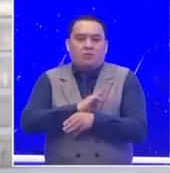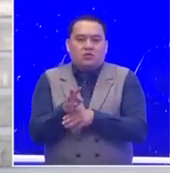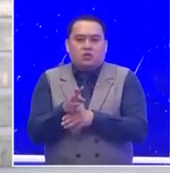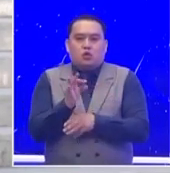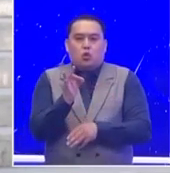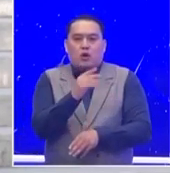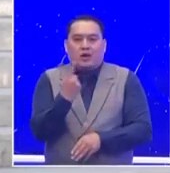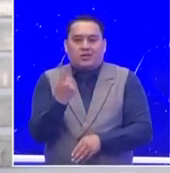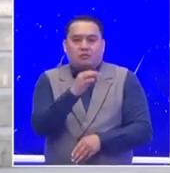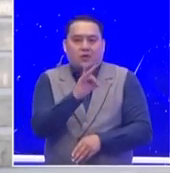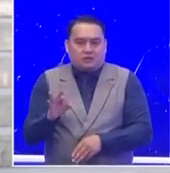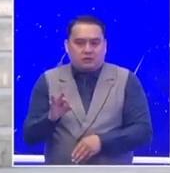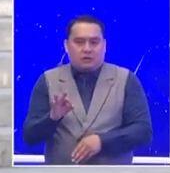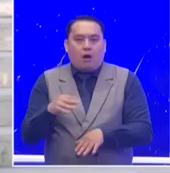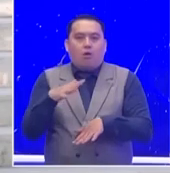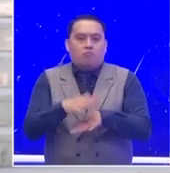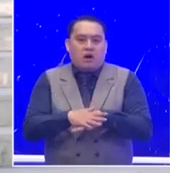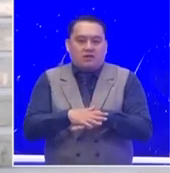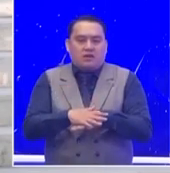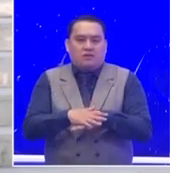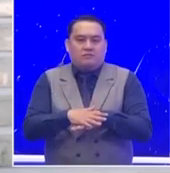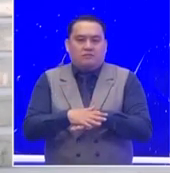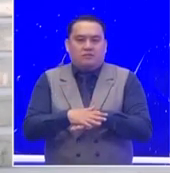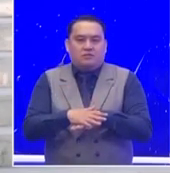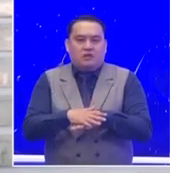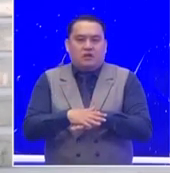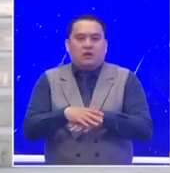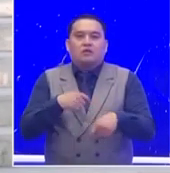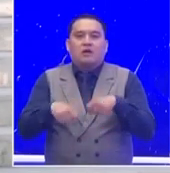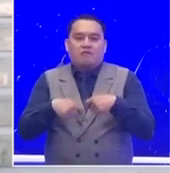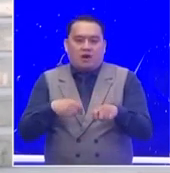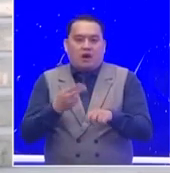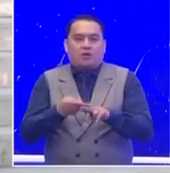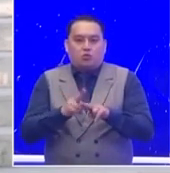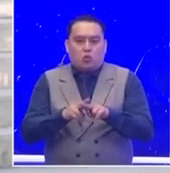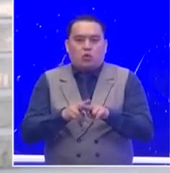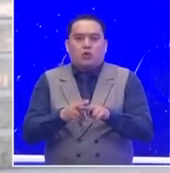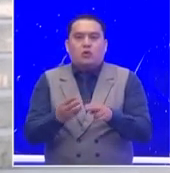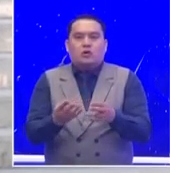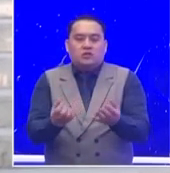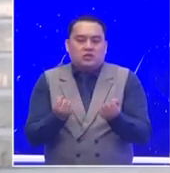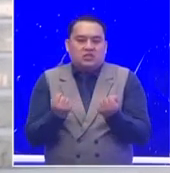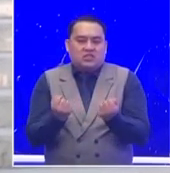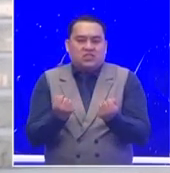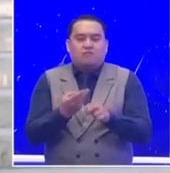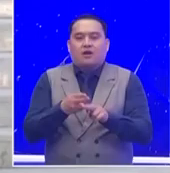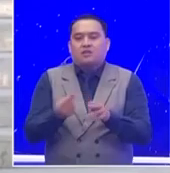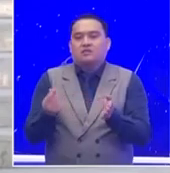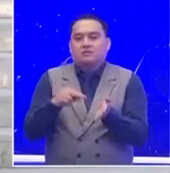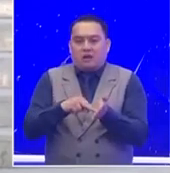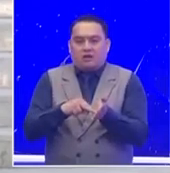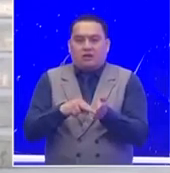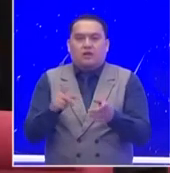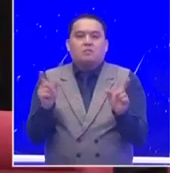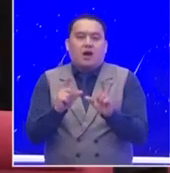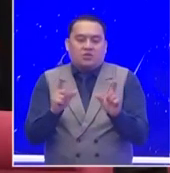0,1% под банковский залог непосредственно товаропроизводителей, которые будут удерживать цены как у себя, так и в